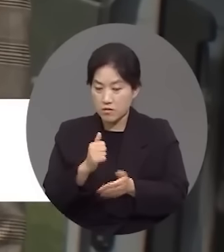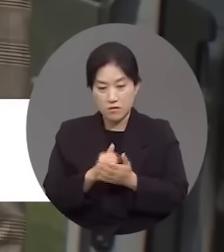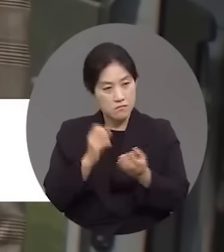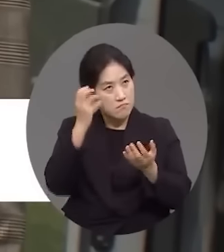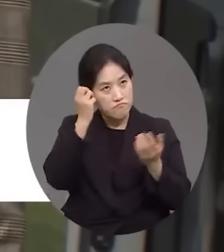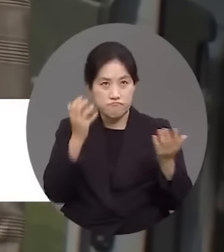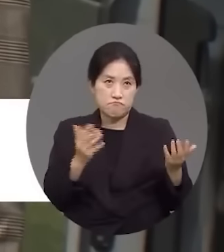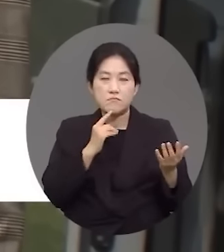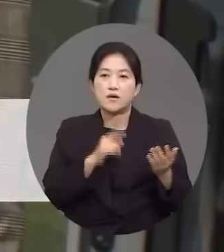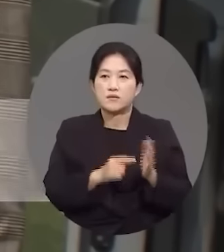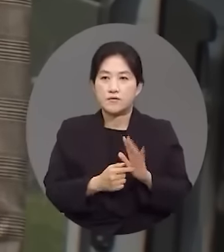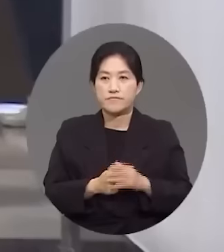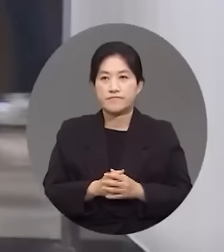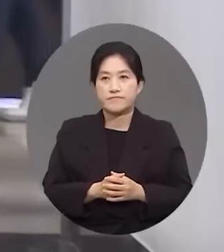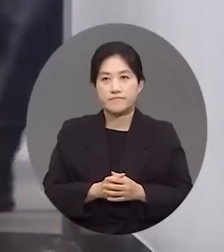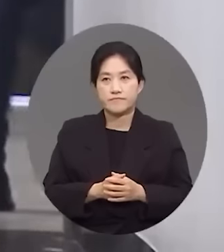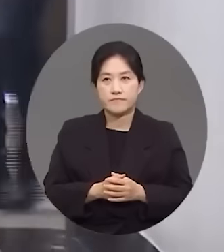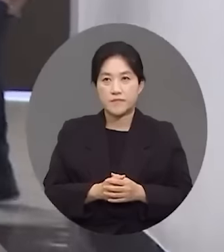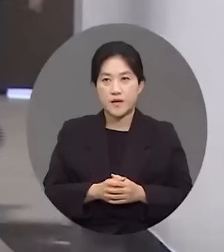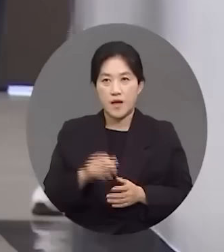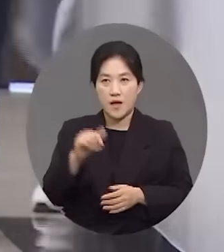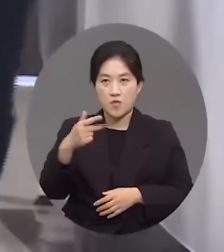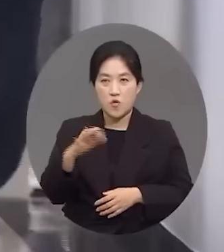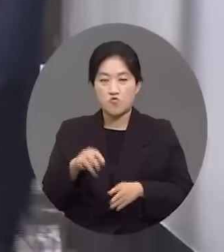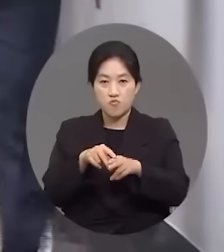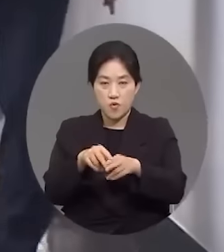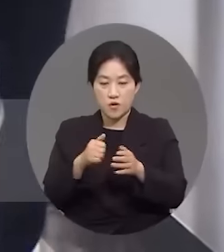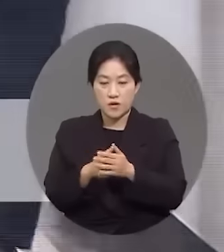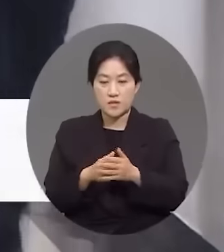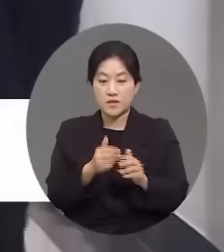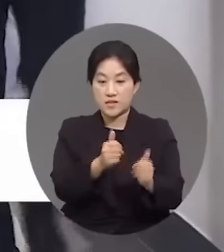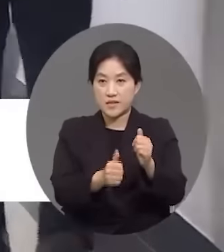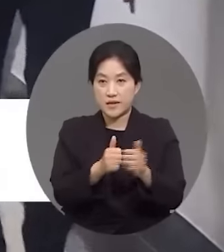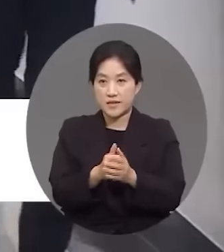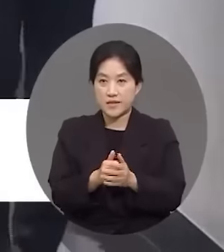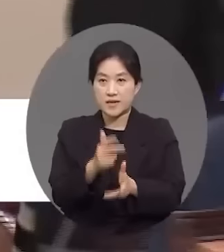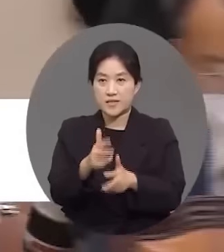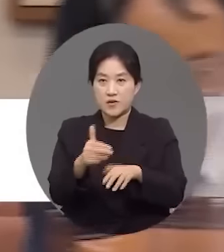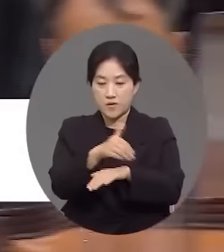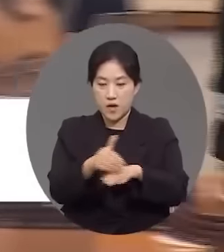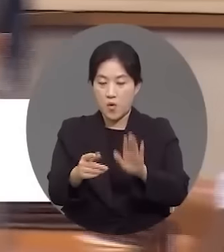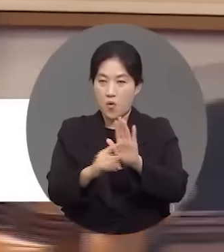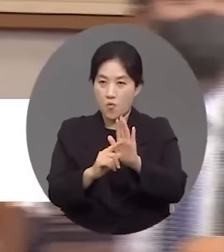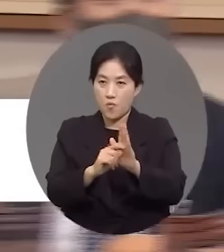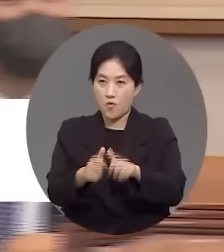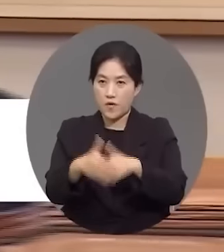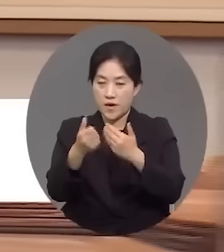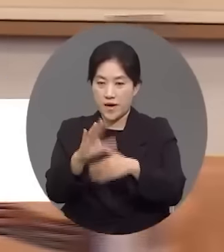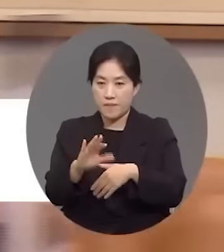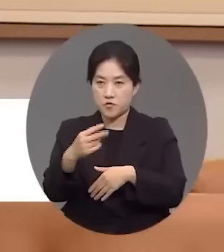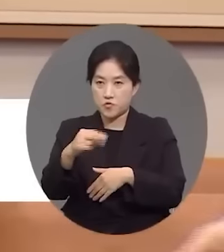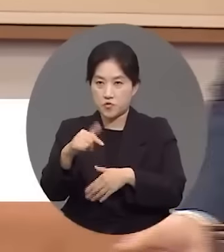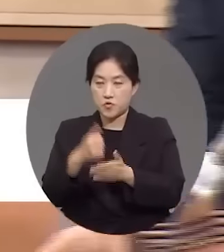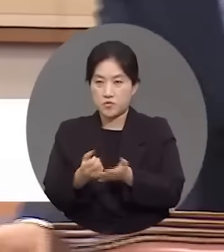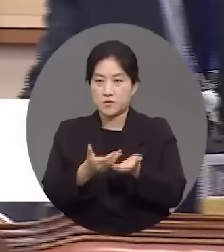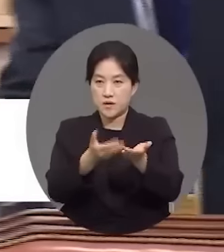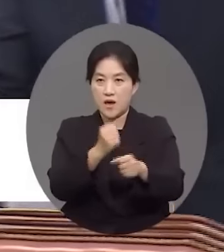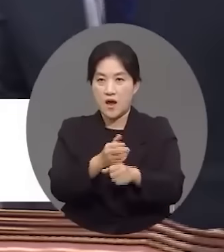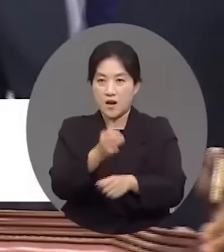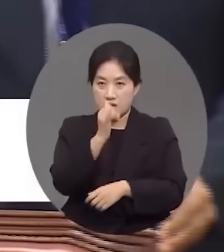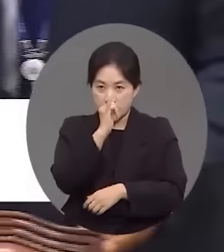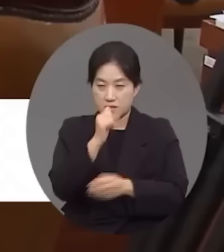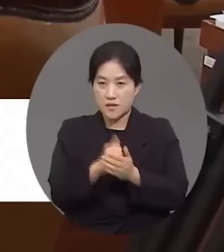안난다고 변했 측은 해당 대회에는 사업계획 홍보 영상 앱소스 코드를 출하도 돼